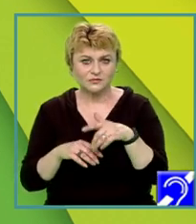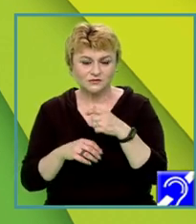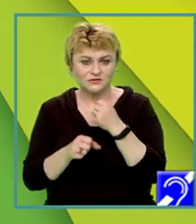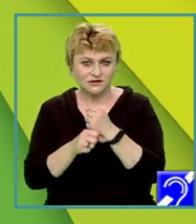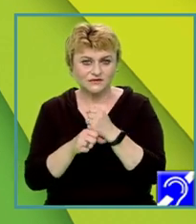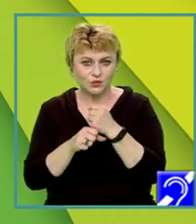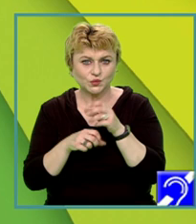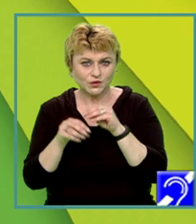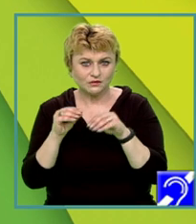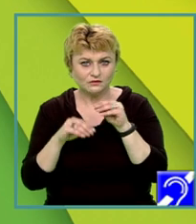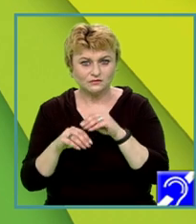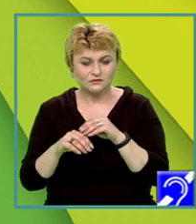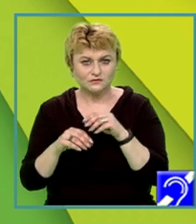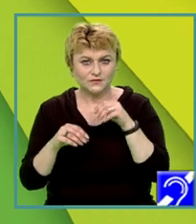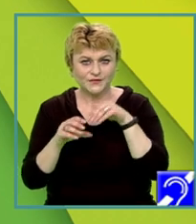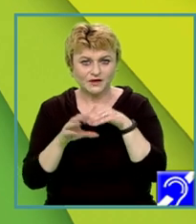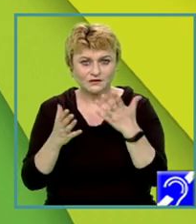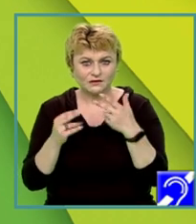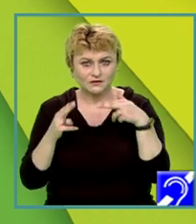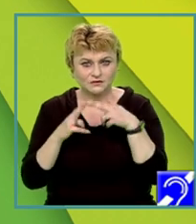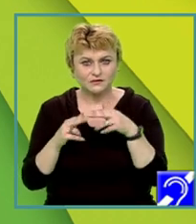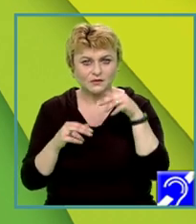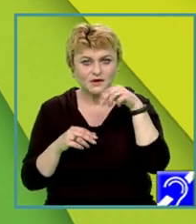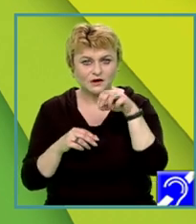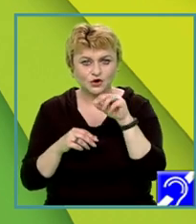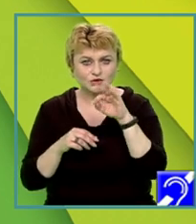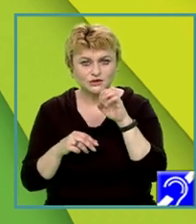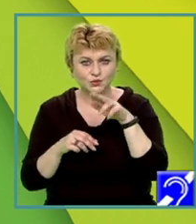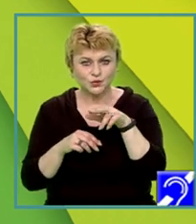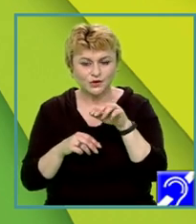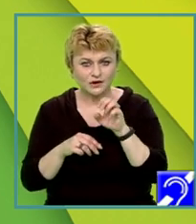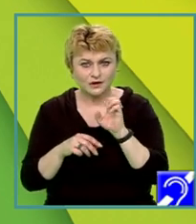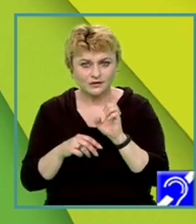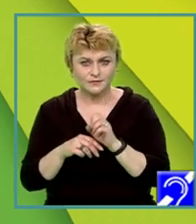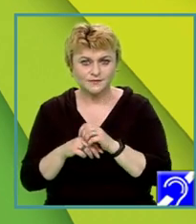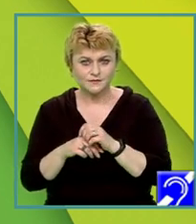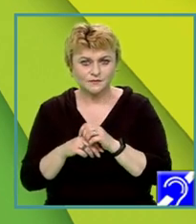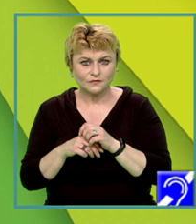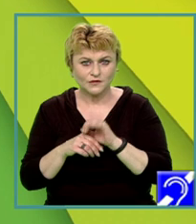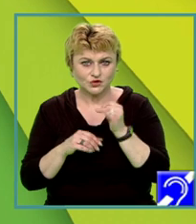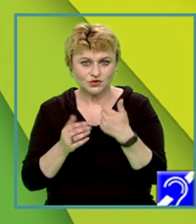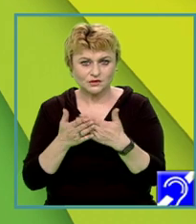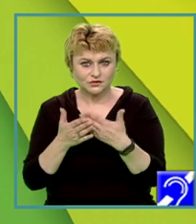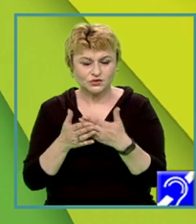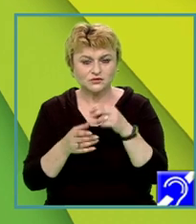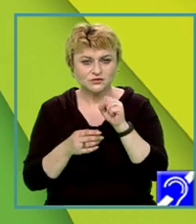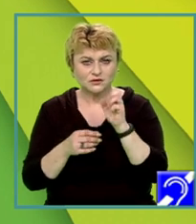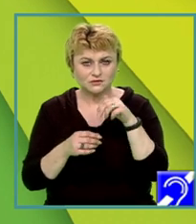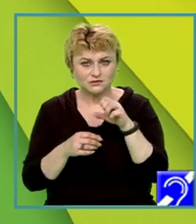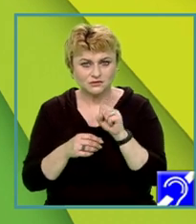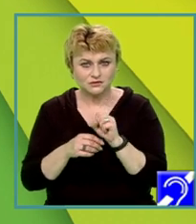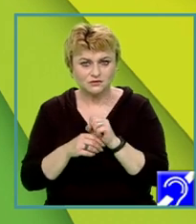aceste probleme în care ne întâlnim cu noțiunea de bisectoare și în acest fel